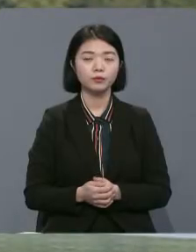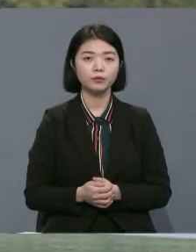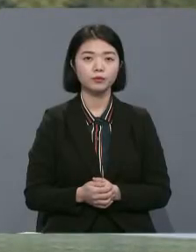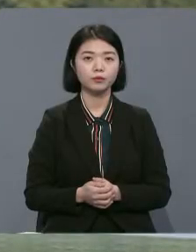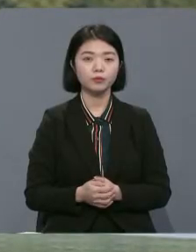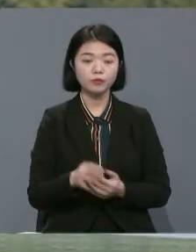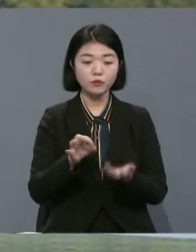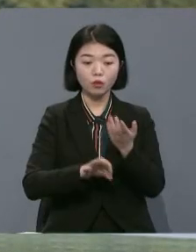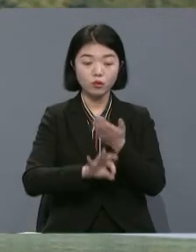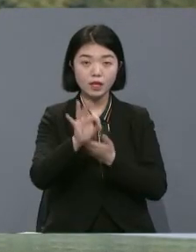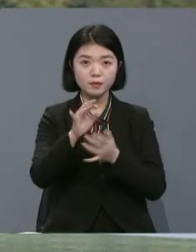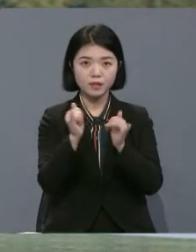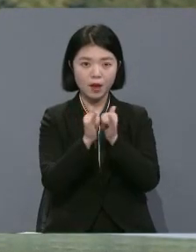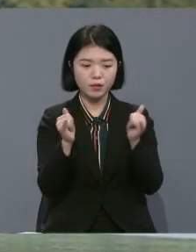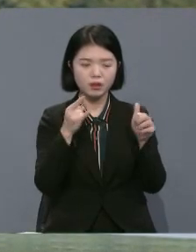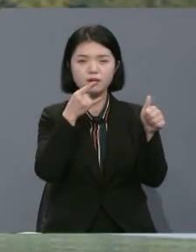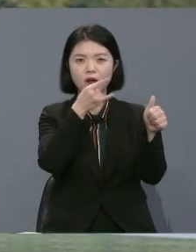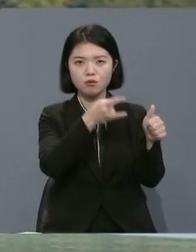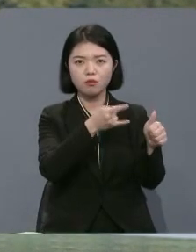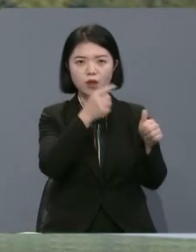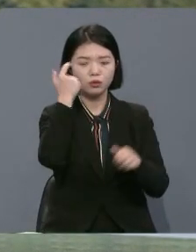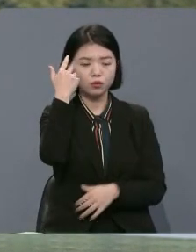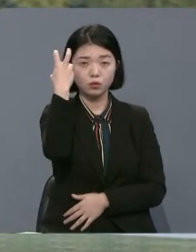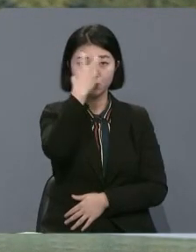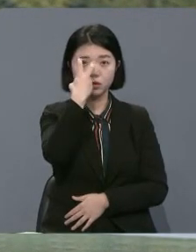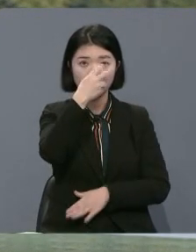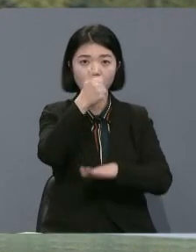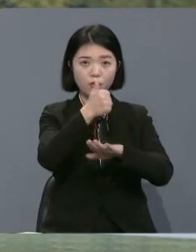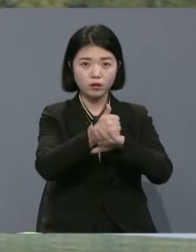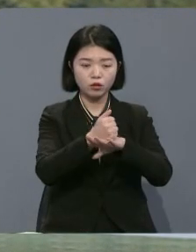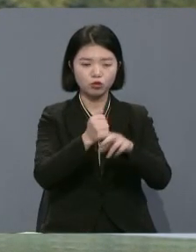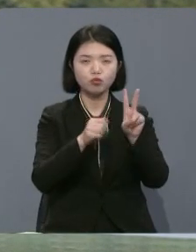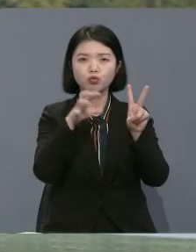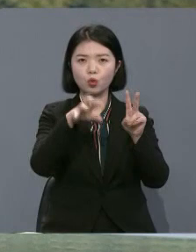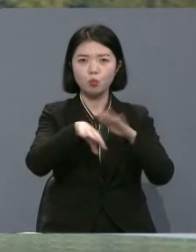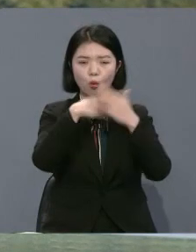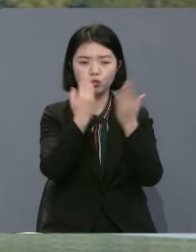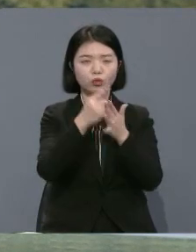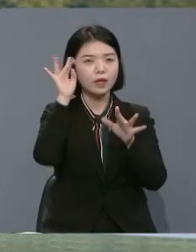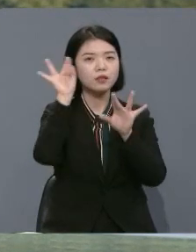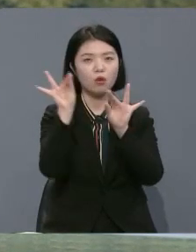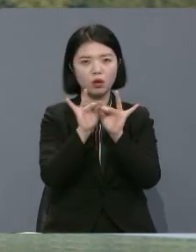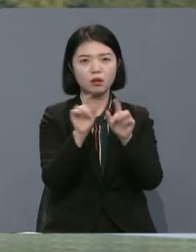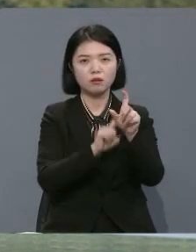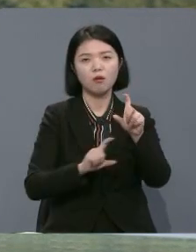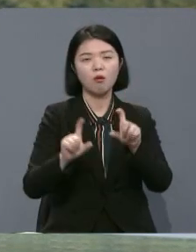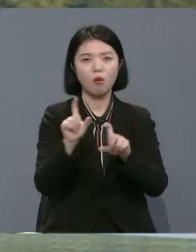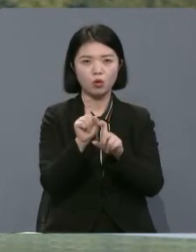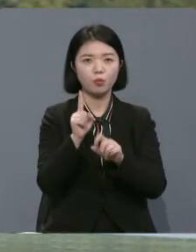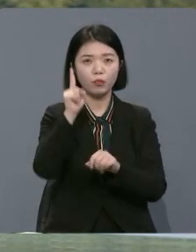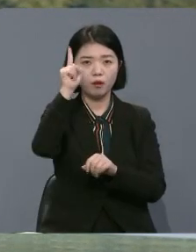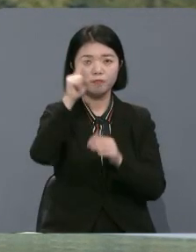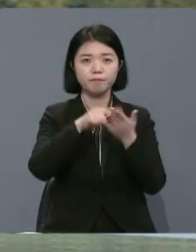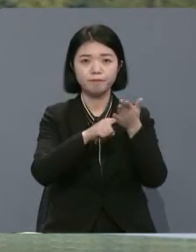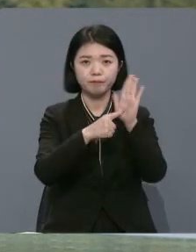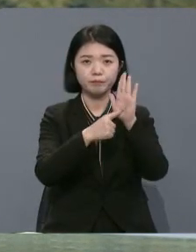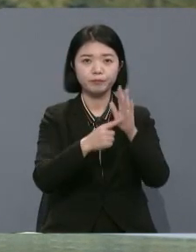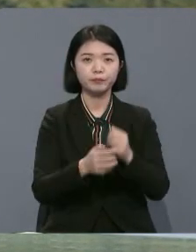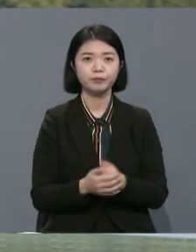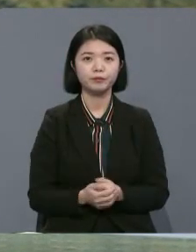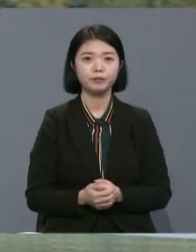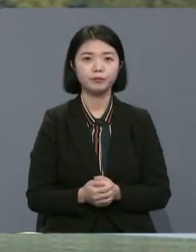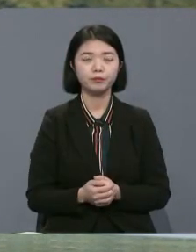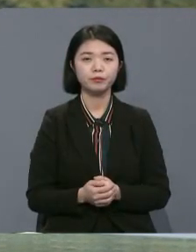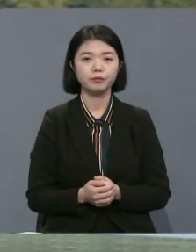성산업 주민들을 대상으로 한 여론조사에서는 두 기관 모두 찬성 의견 의 반대 의견보다 주 배 가량 높게